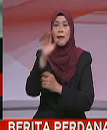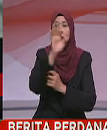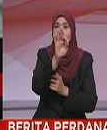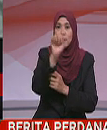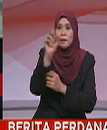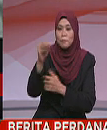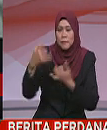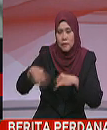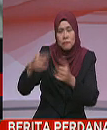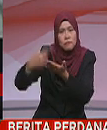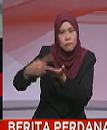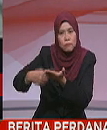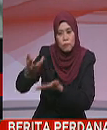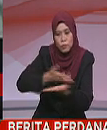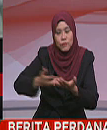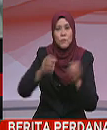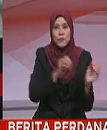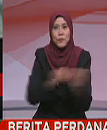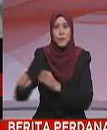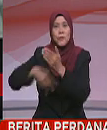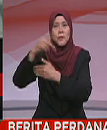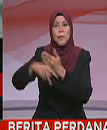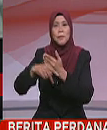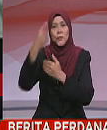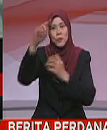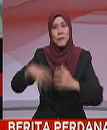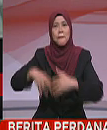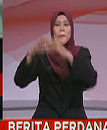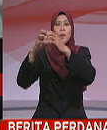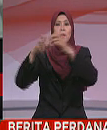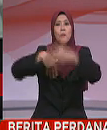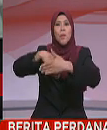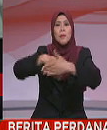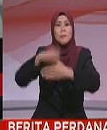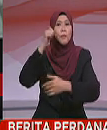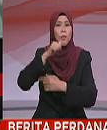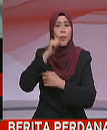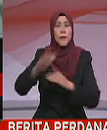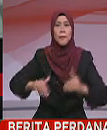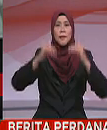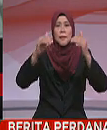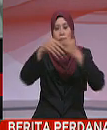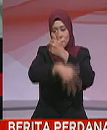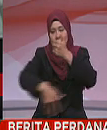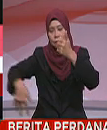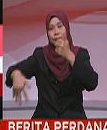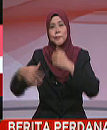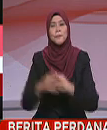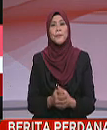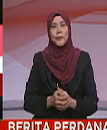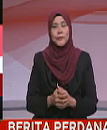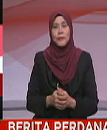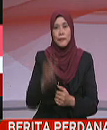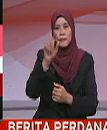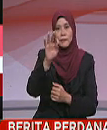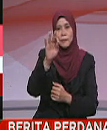juga dalam perbincangan untuk menganjurkan beberapa program dalam membangunkan bola sepak wanita di peringkat akar umbi.